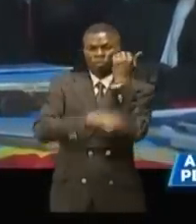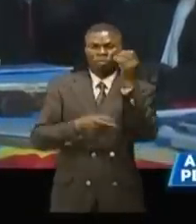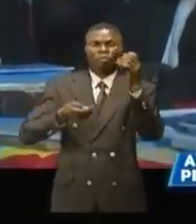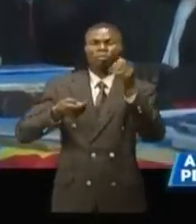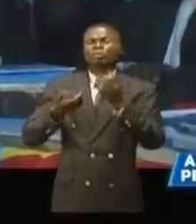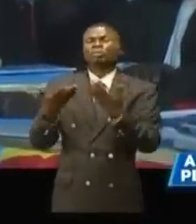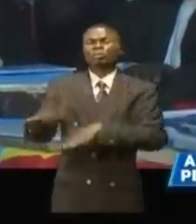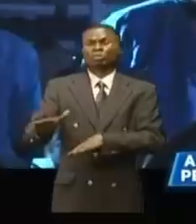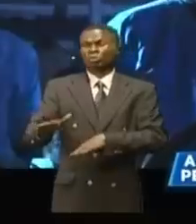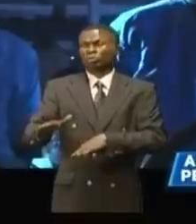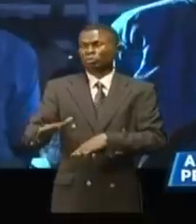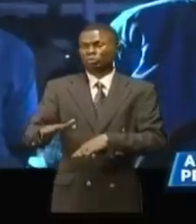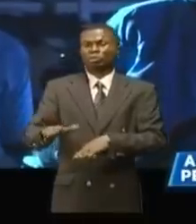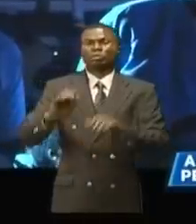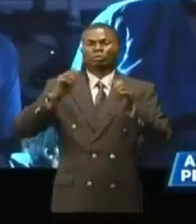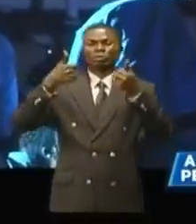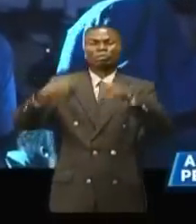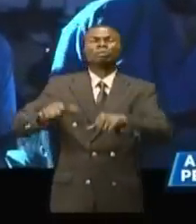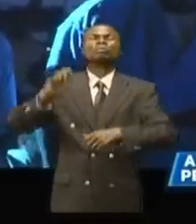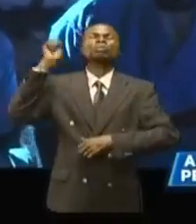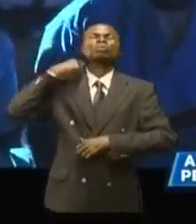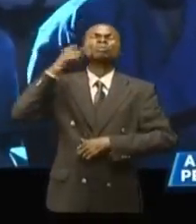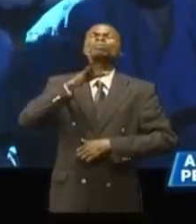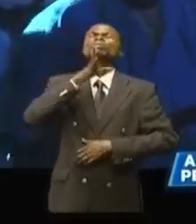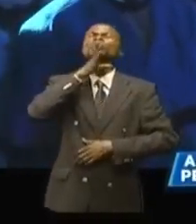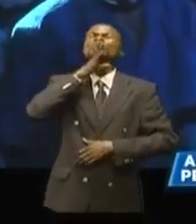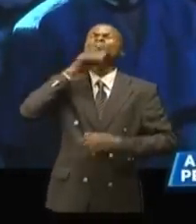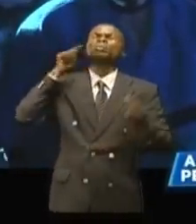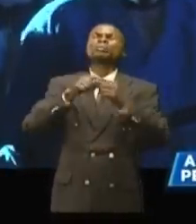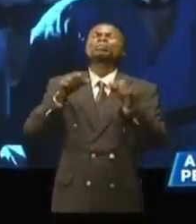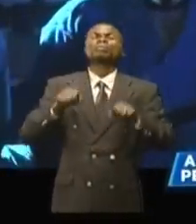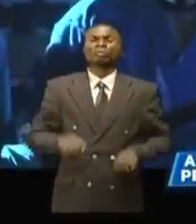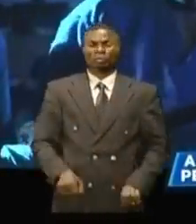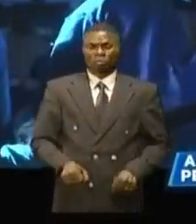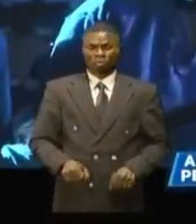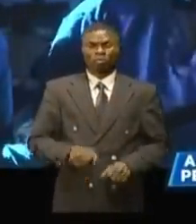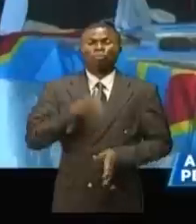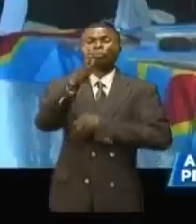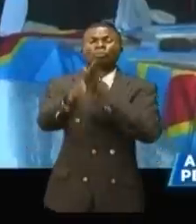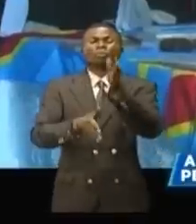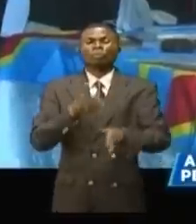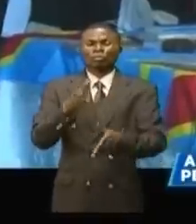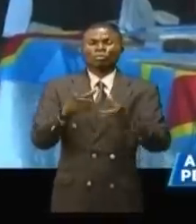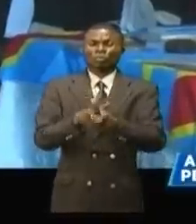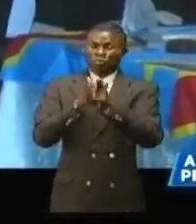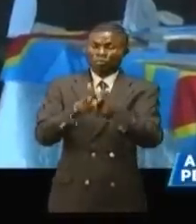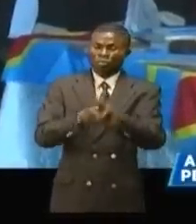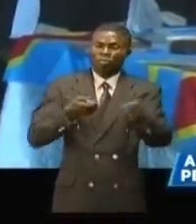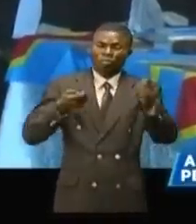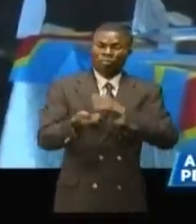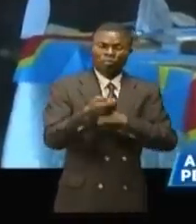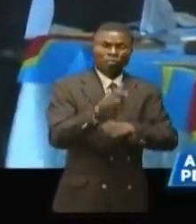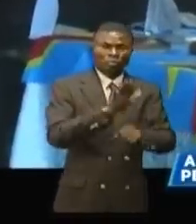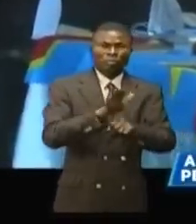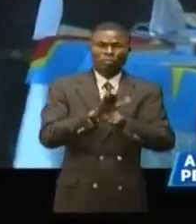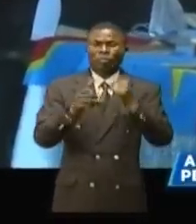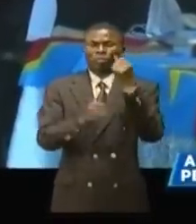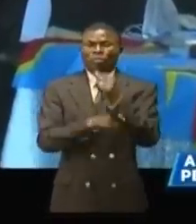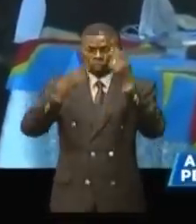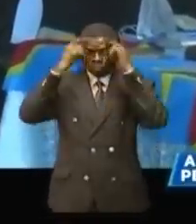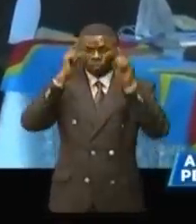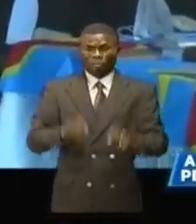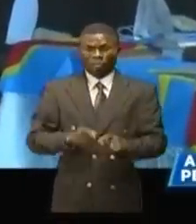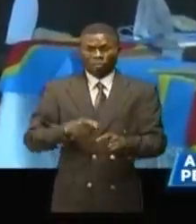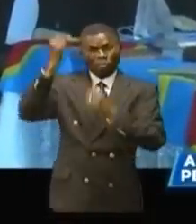soit prison à perpétuité, pour l'association des malfaiteurs, vol à main armée et assassinat. La peine légère dans